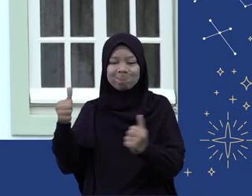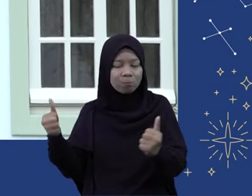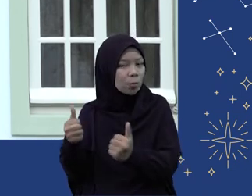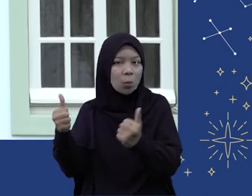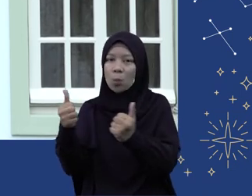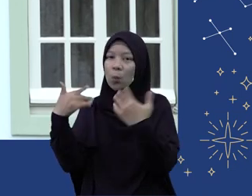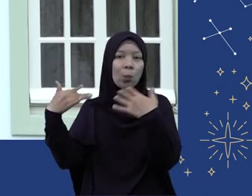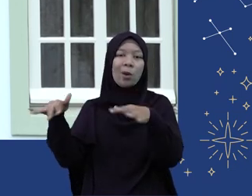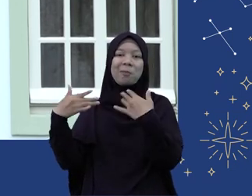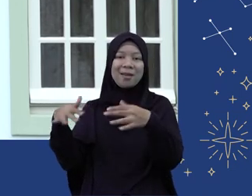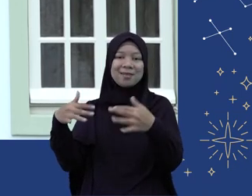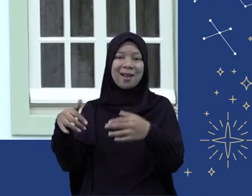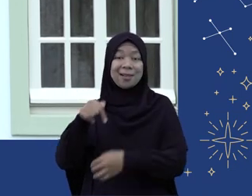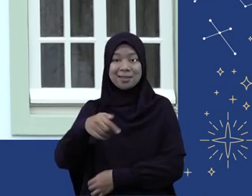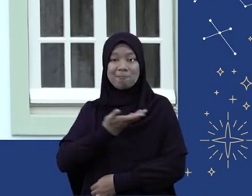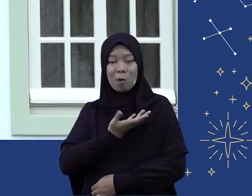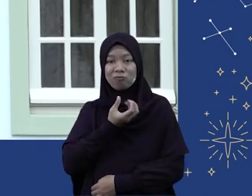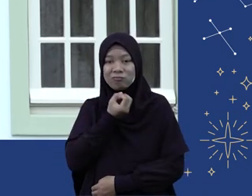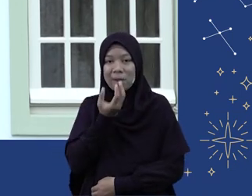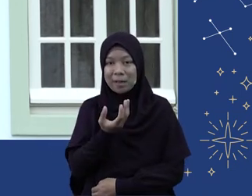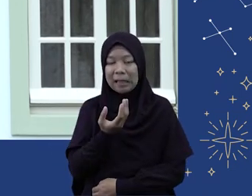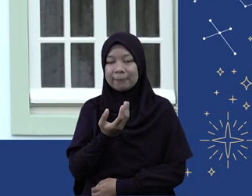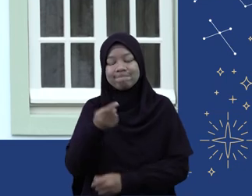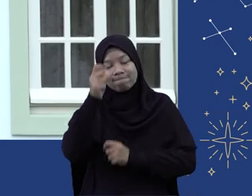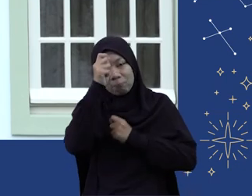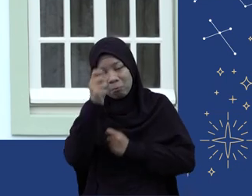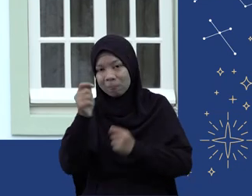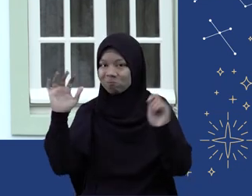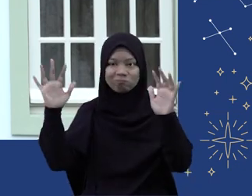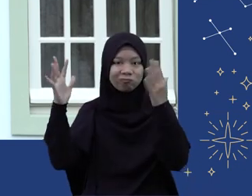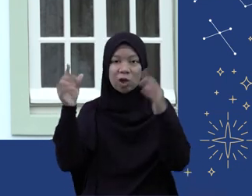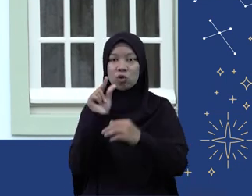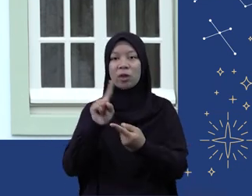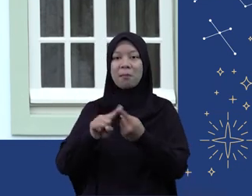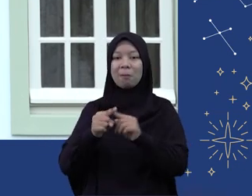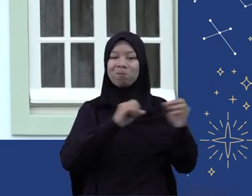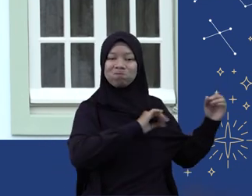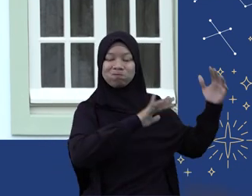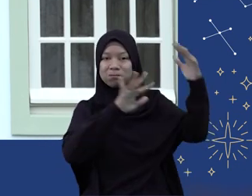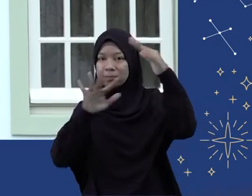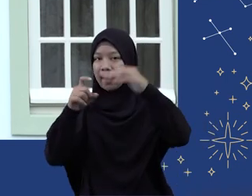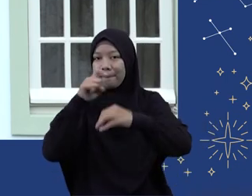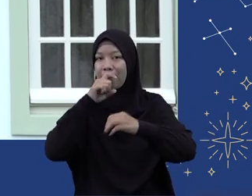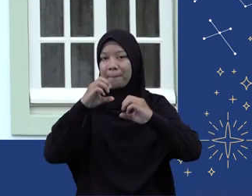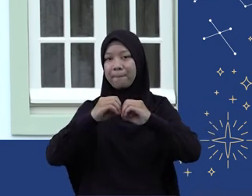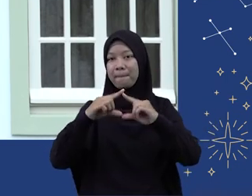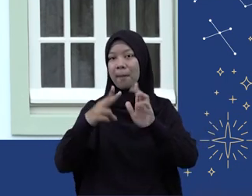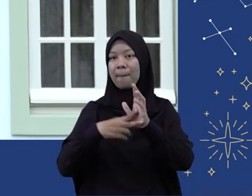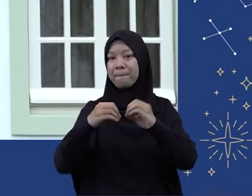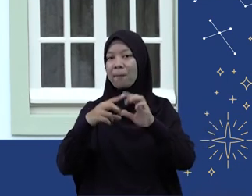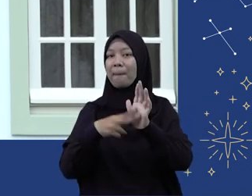di sini Saya ingin menyampaikan apresiasi pada teman-teman astronomis dan seluruh